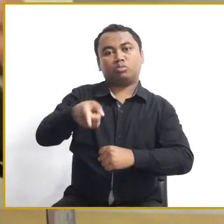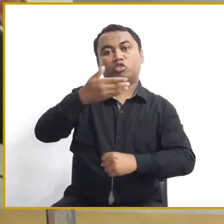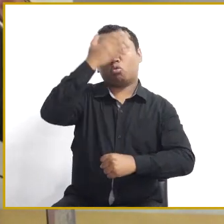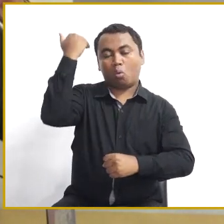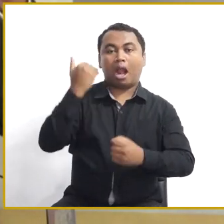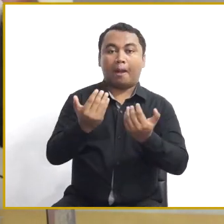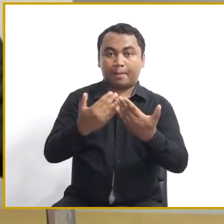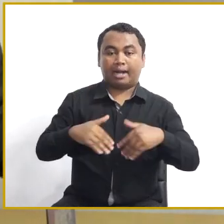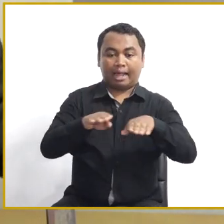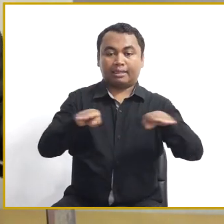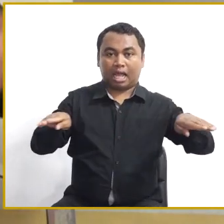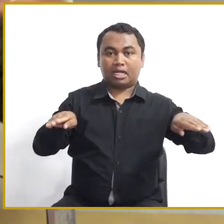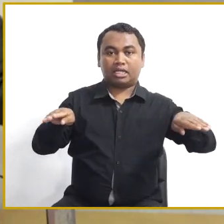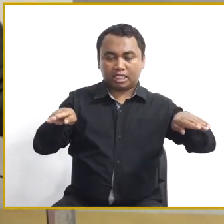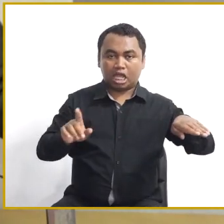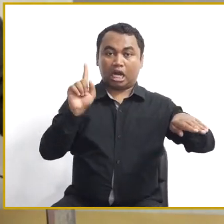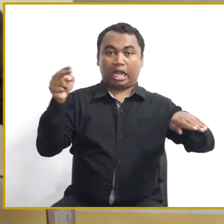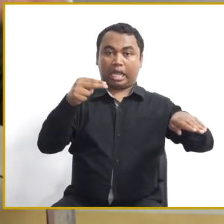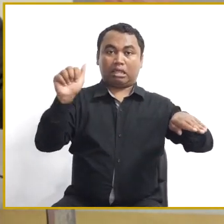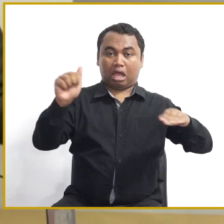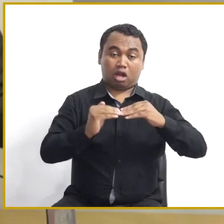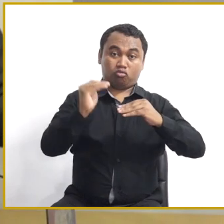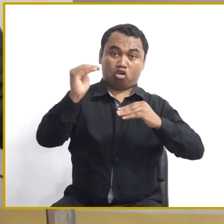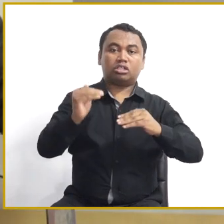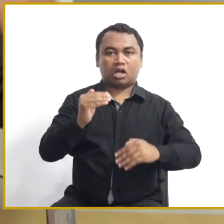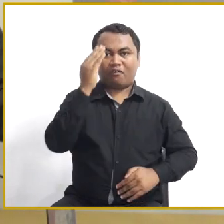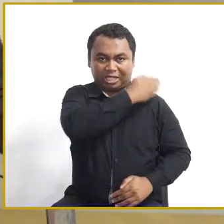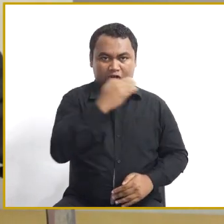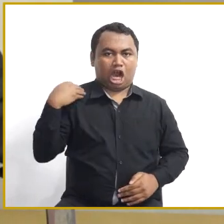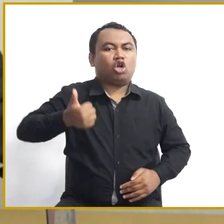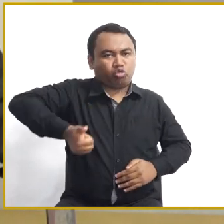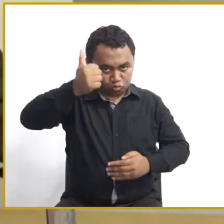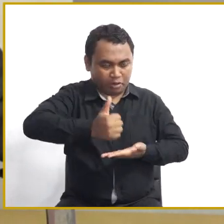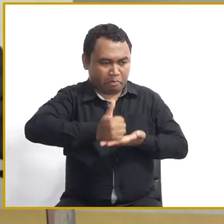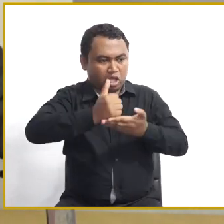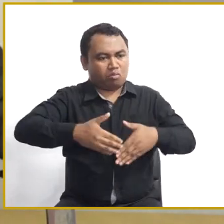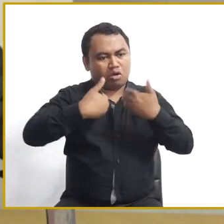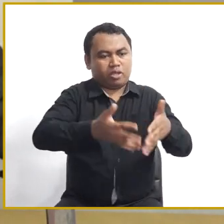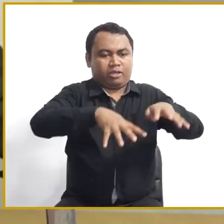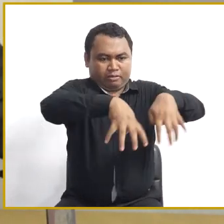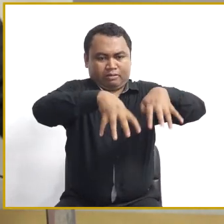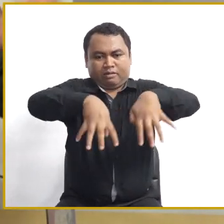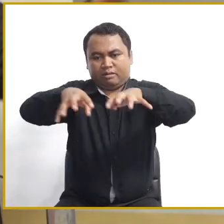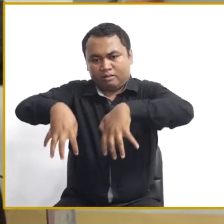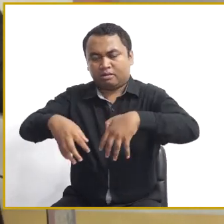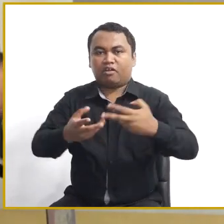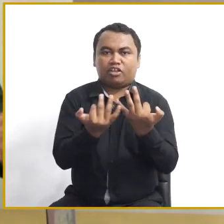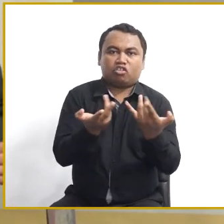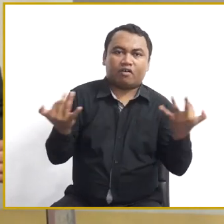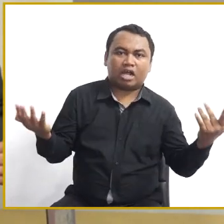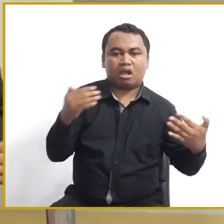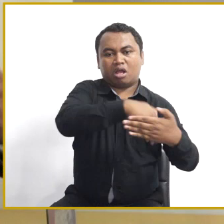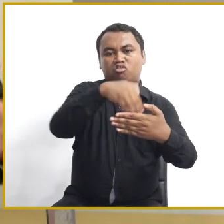ny fanjakana mihitsy no anampy azy, na amin'ny resaka fambolena, na amin'ny resaka tracteur, na amin'ny resaka fiasana ny tany iny, na